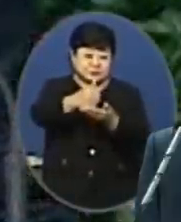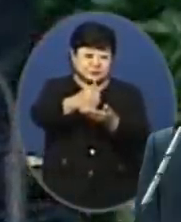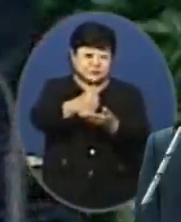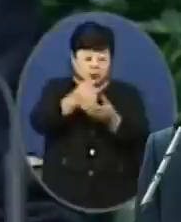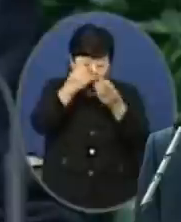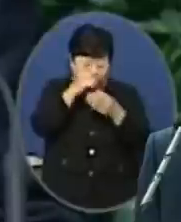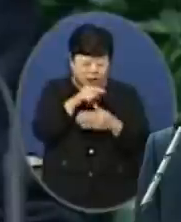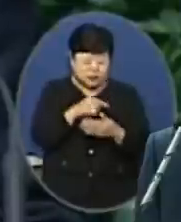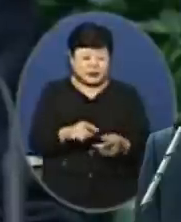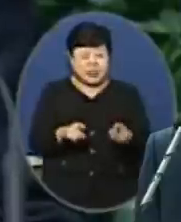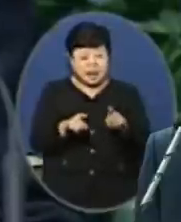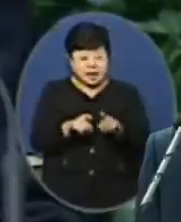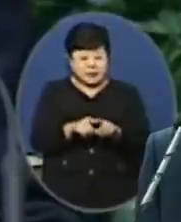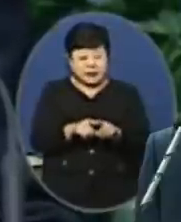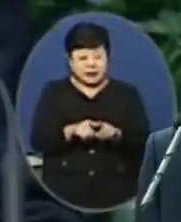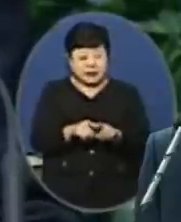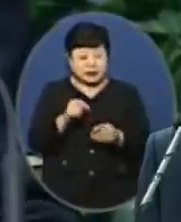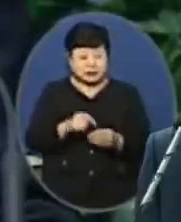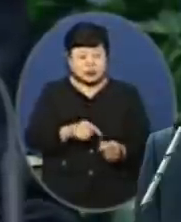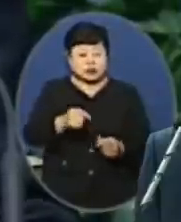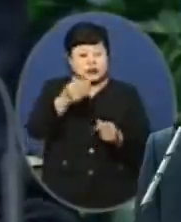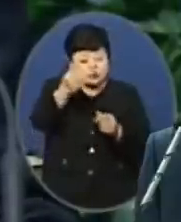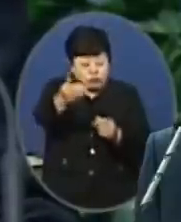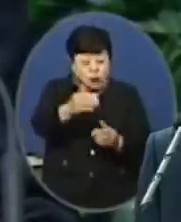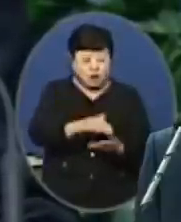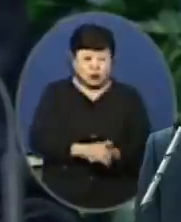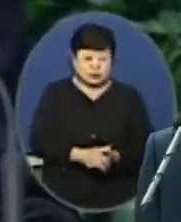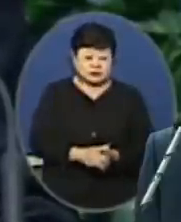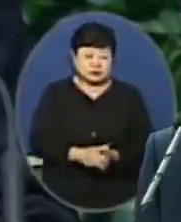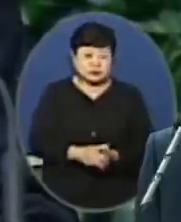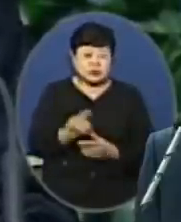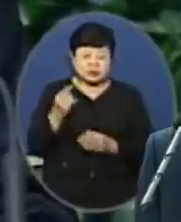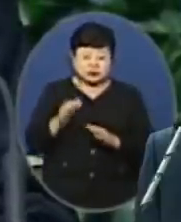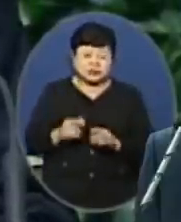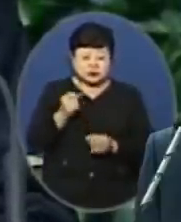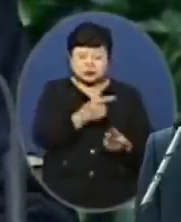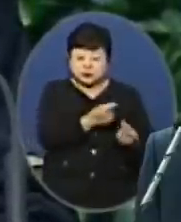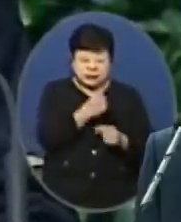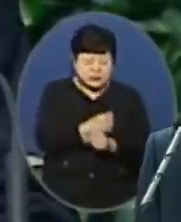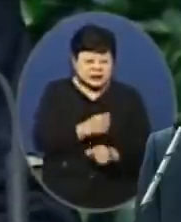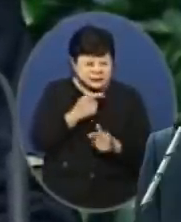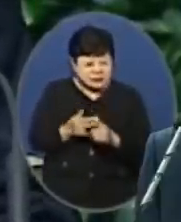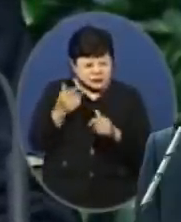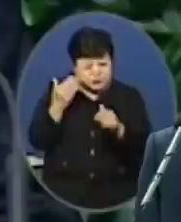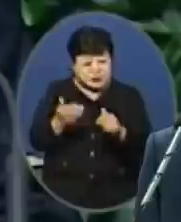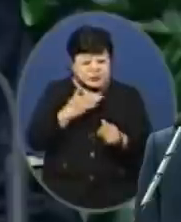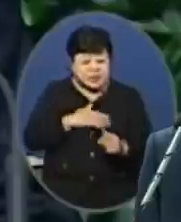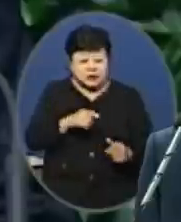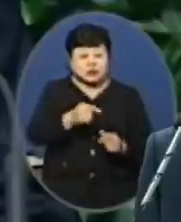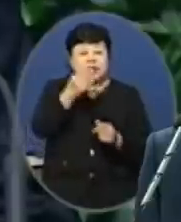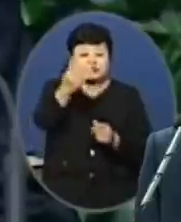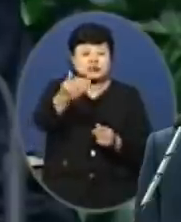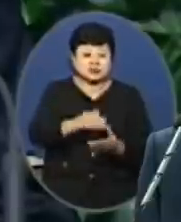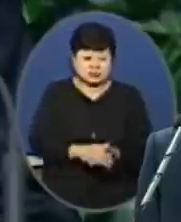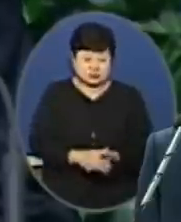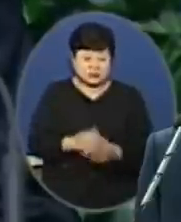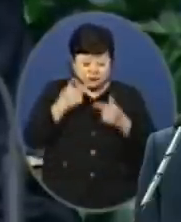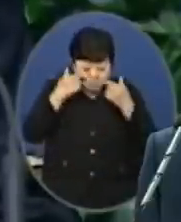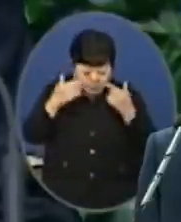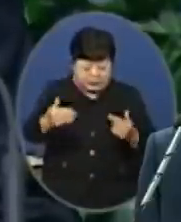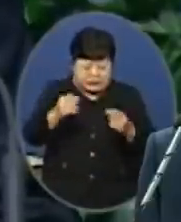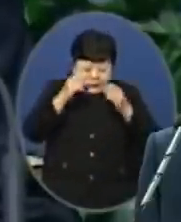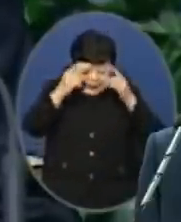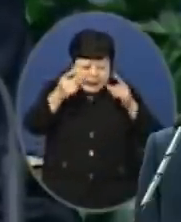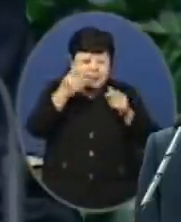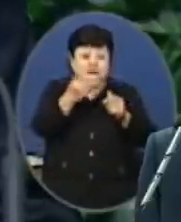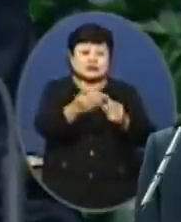고난 가운데 빠진 백성들을 쉽게 건져내셨으니 어제나 오늘이나 영원토록 동일한 예수님이 나를 건져주실 것이라는 것을